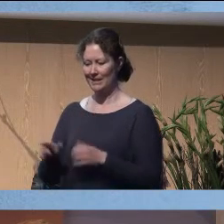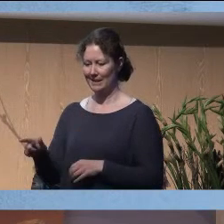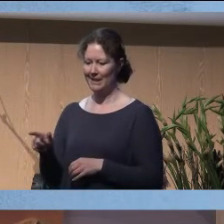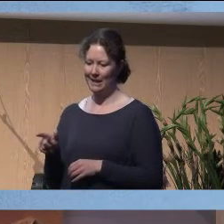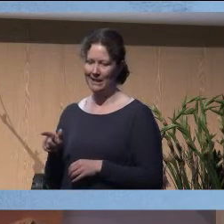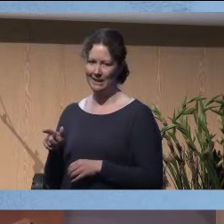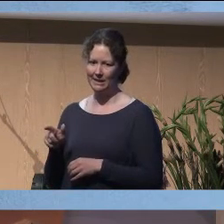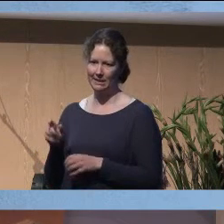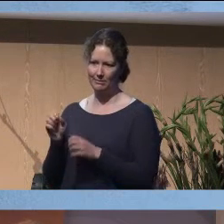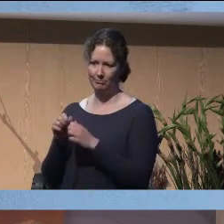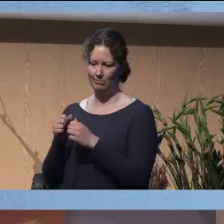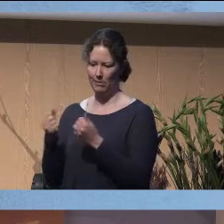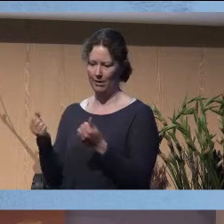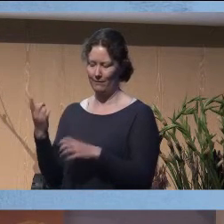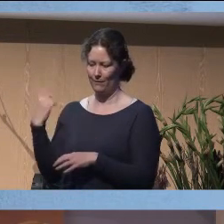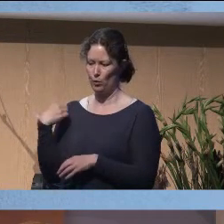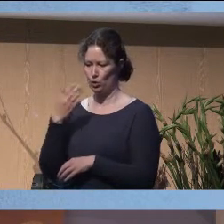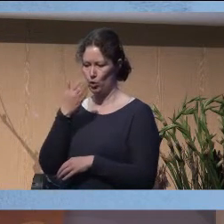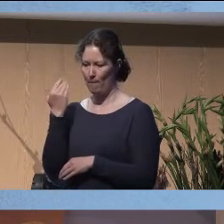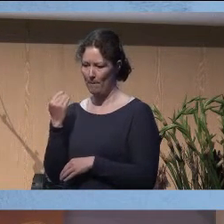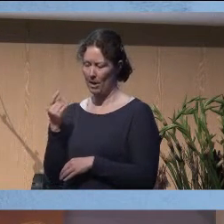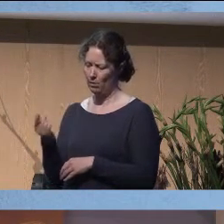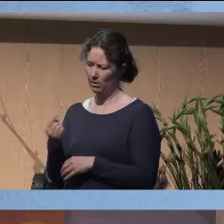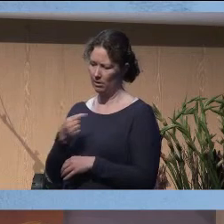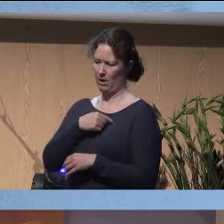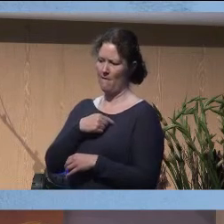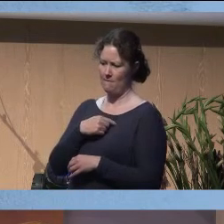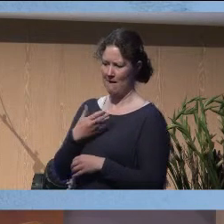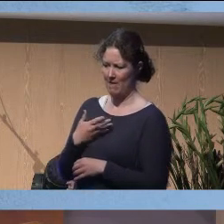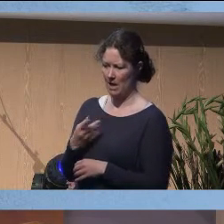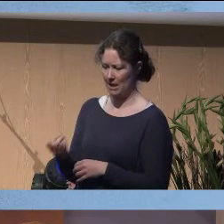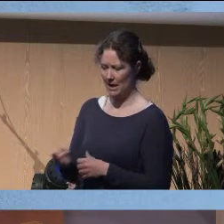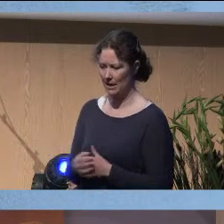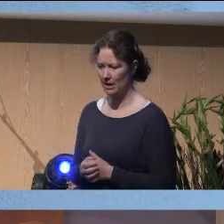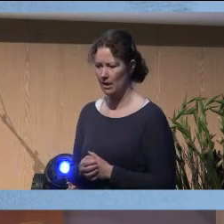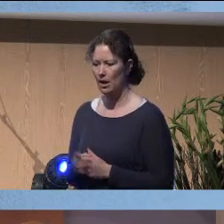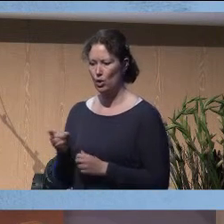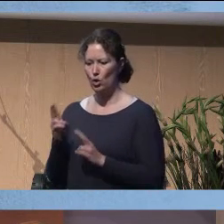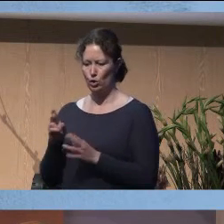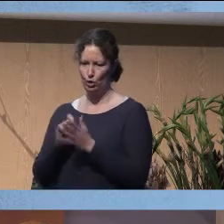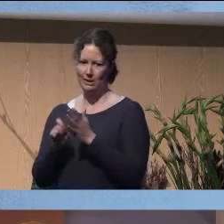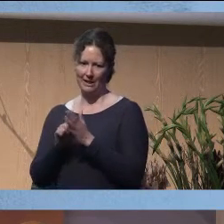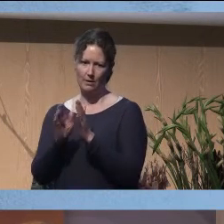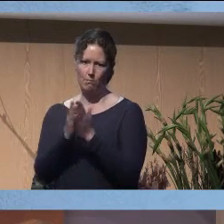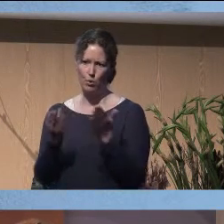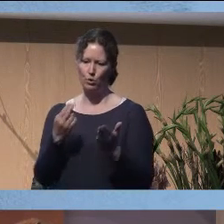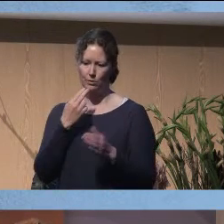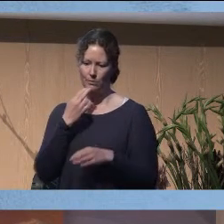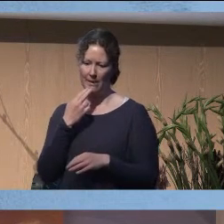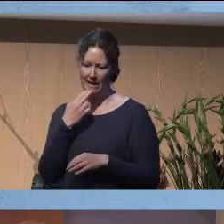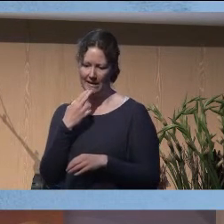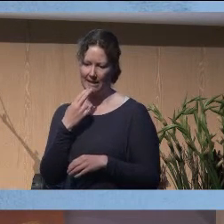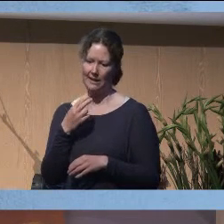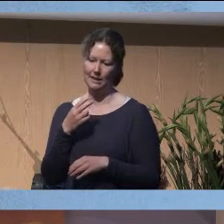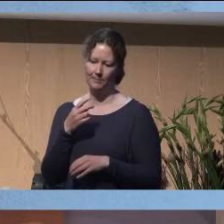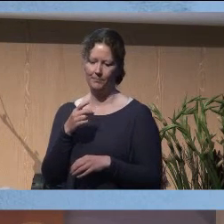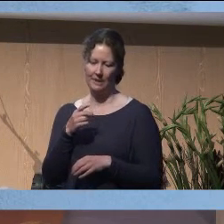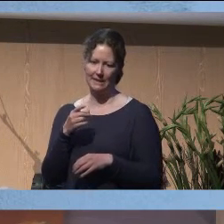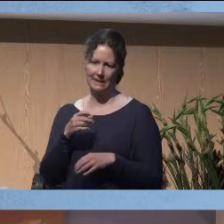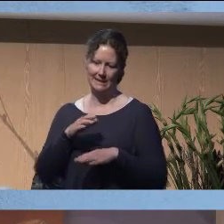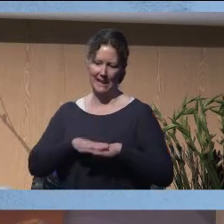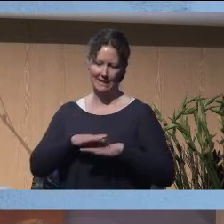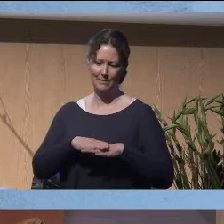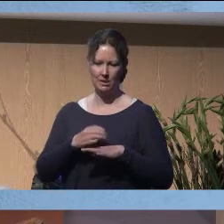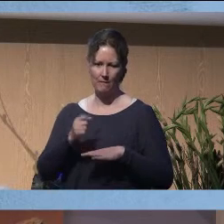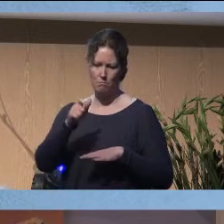Zeit i fjor sommer som traff meg veldig. Og han har også skrevet en bok som heter The Sacredness of the Person.